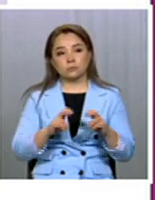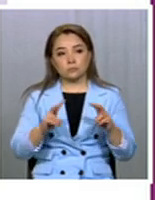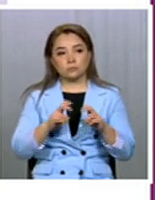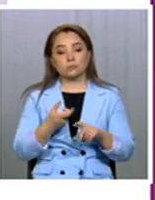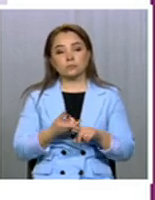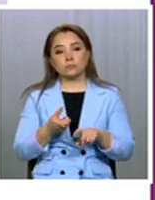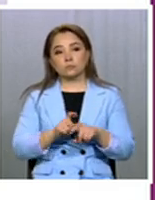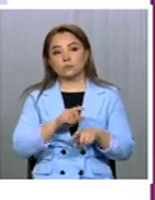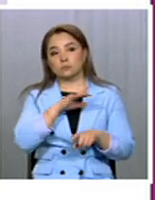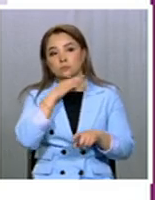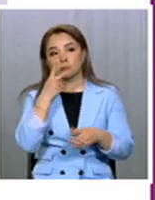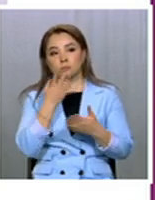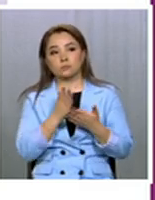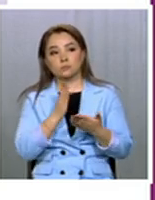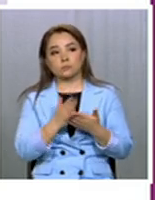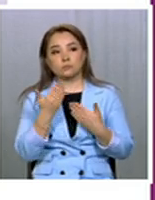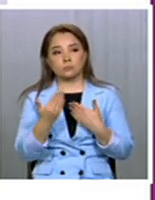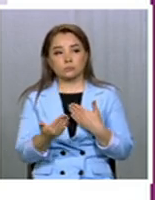көп.